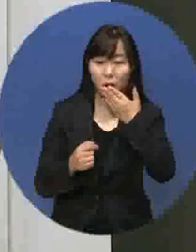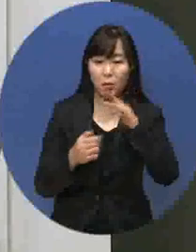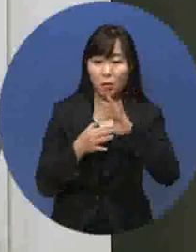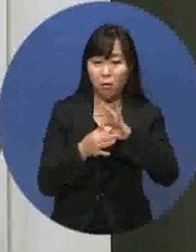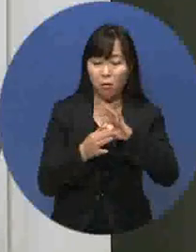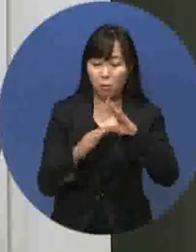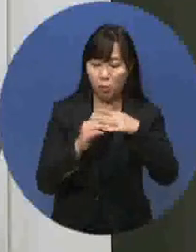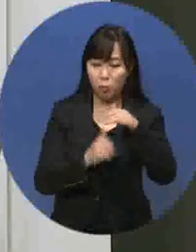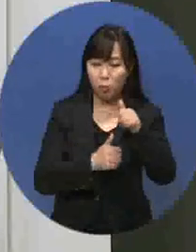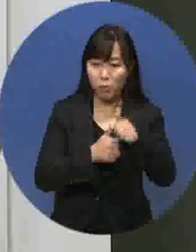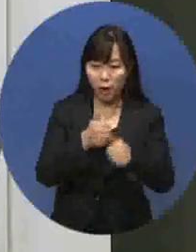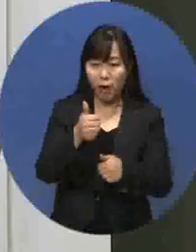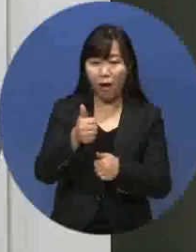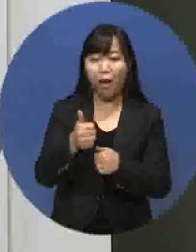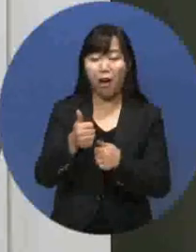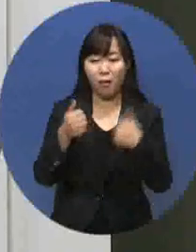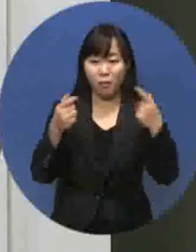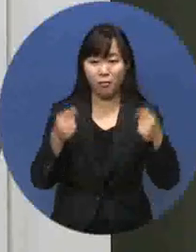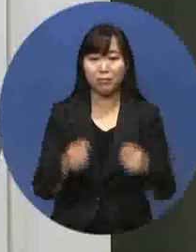딛고 일어선 건데